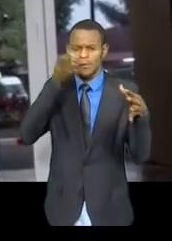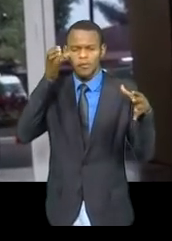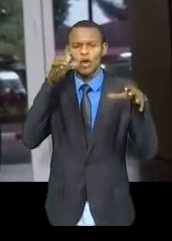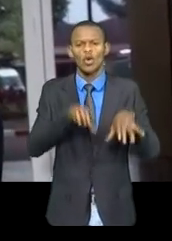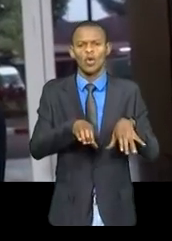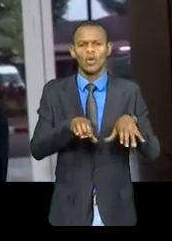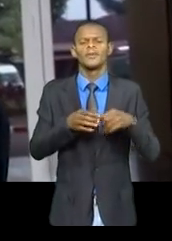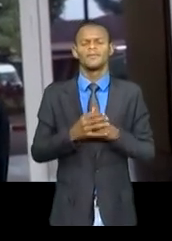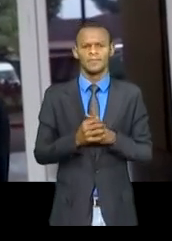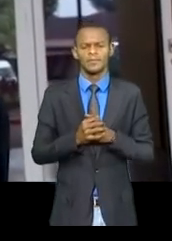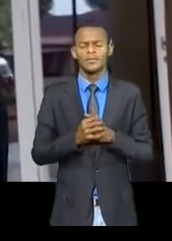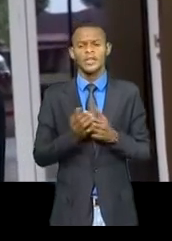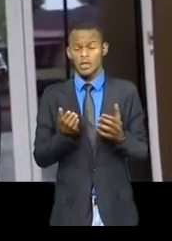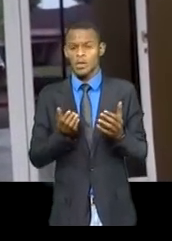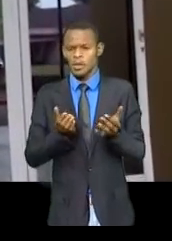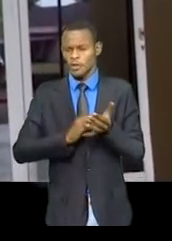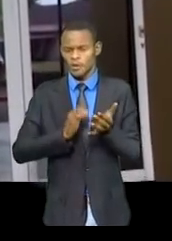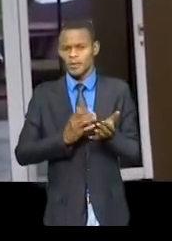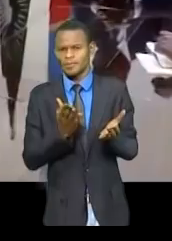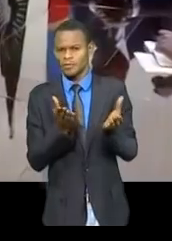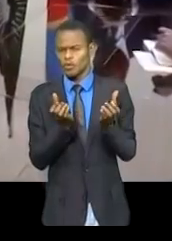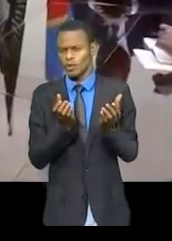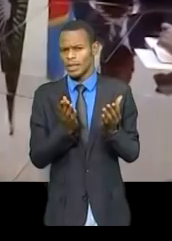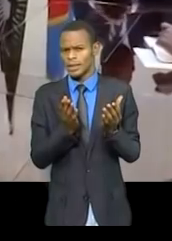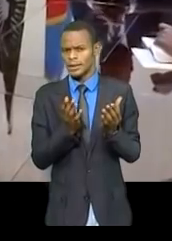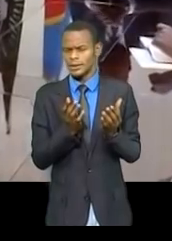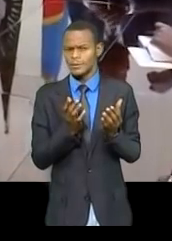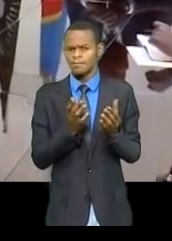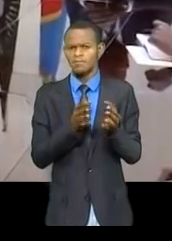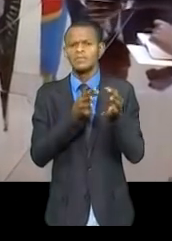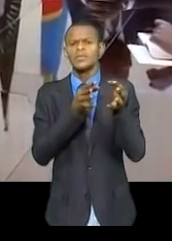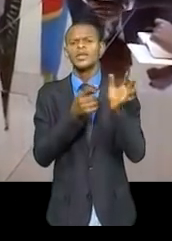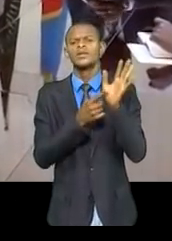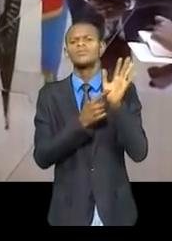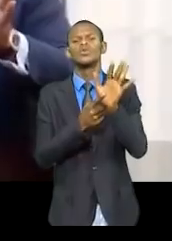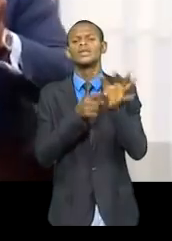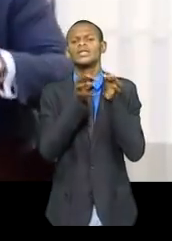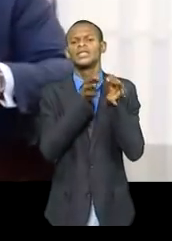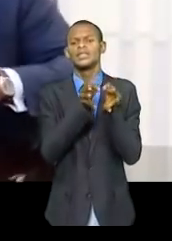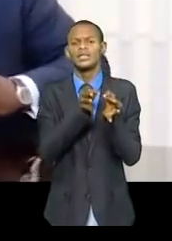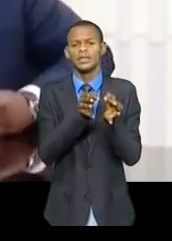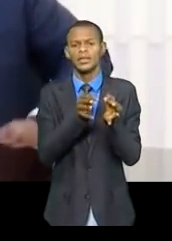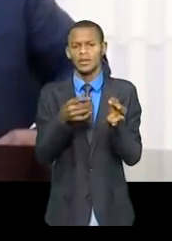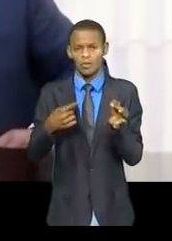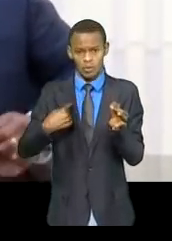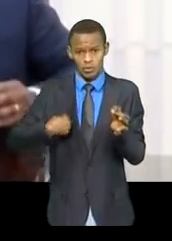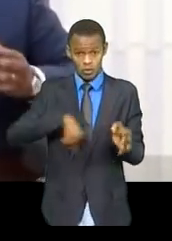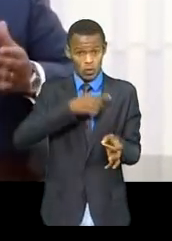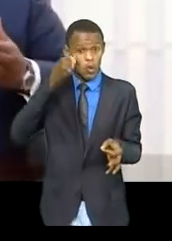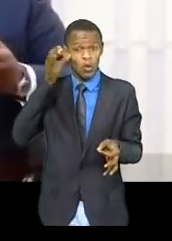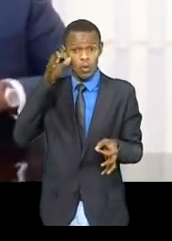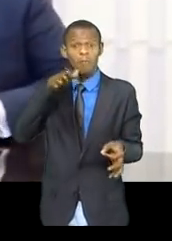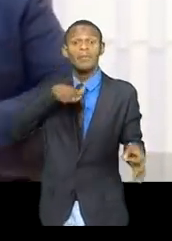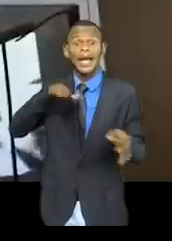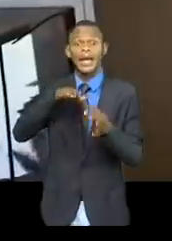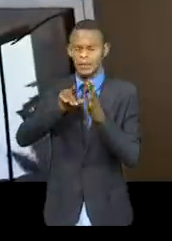mutuelle. Et je tiens à notre engagement sur le développement, c'est-à-dire l'aide publique au